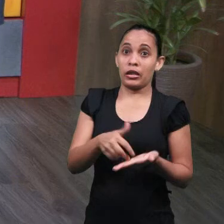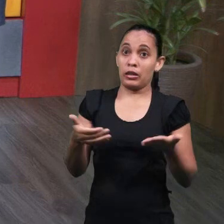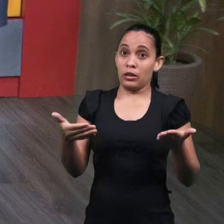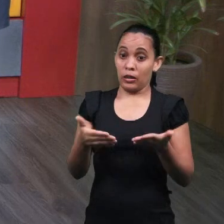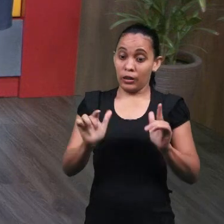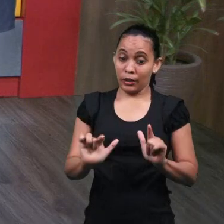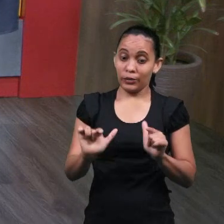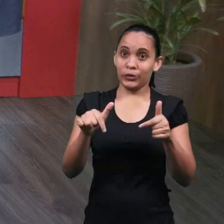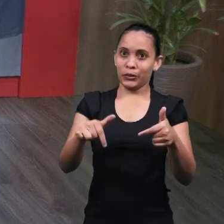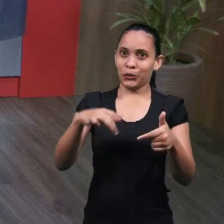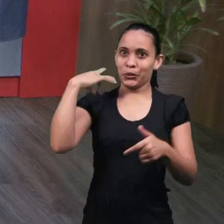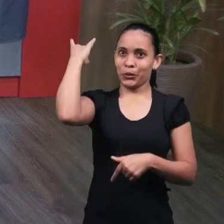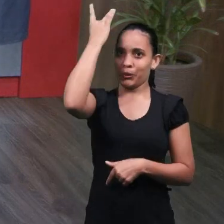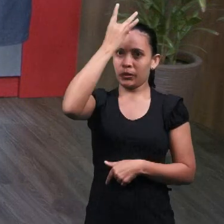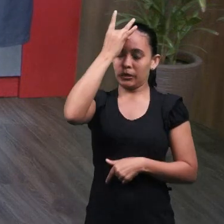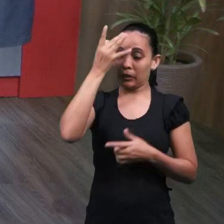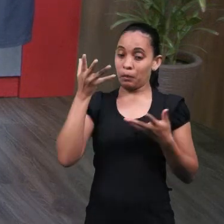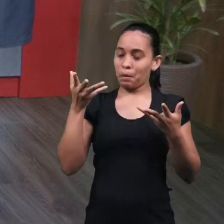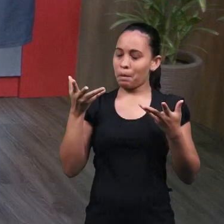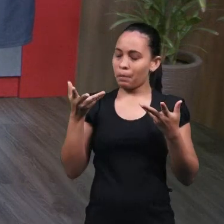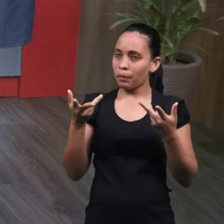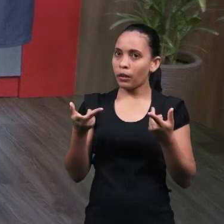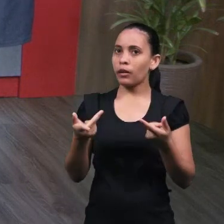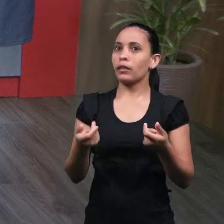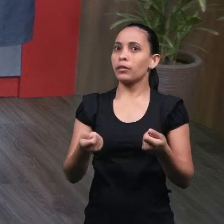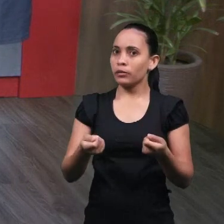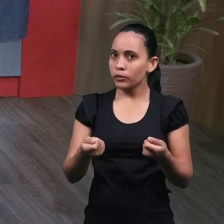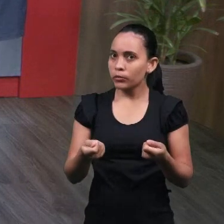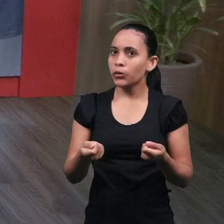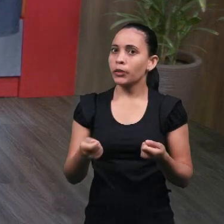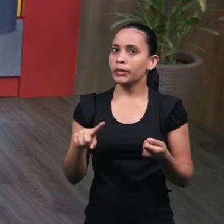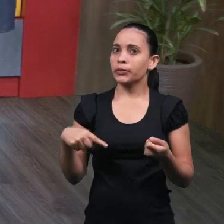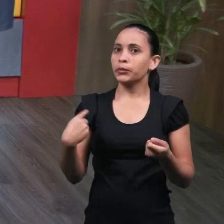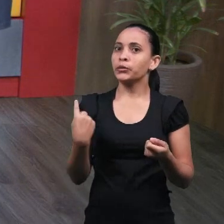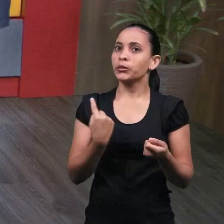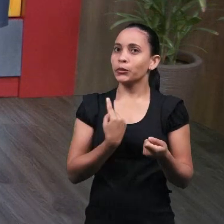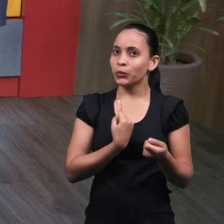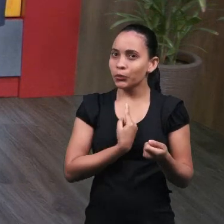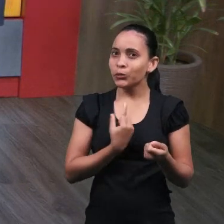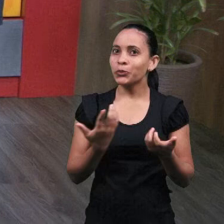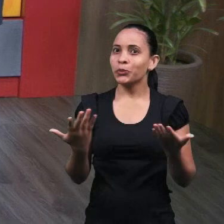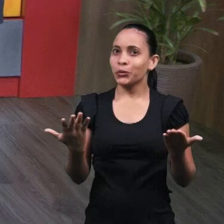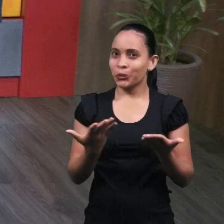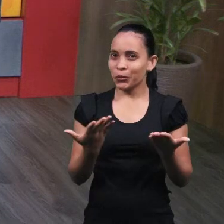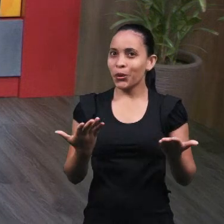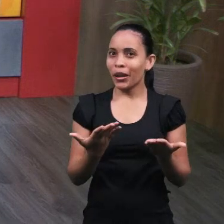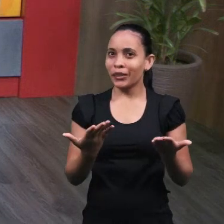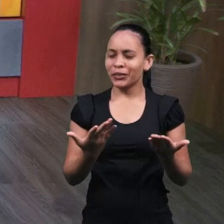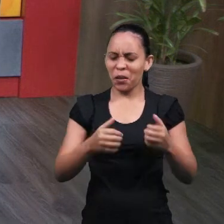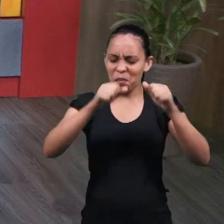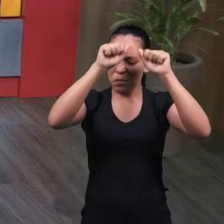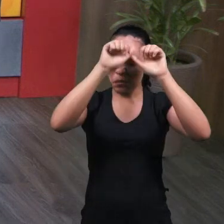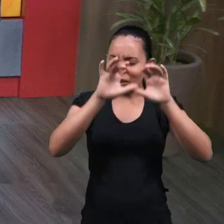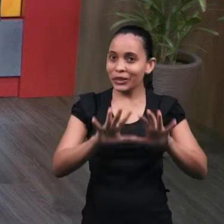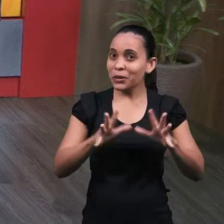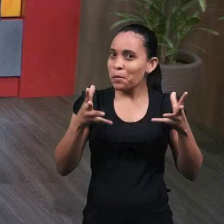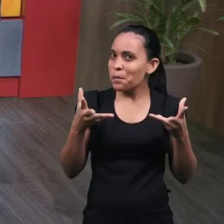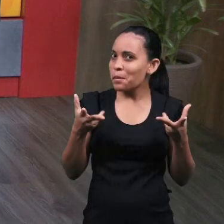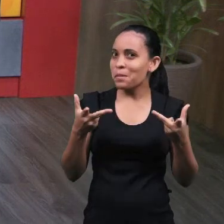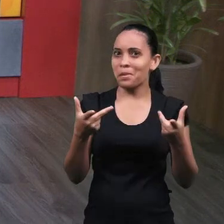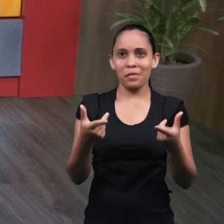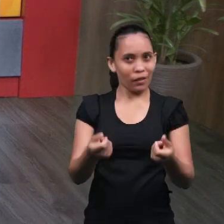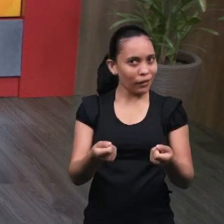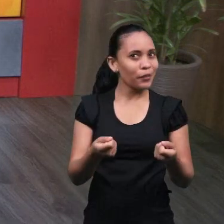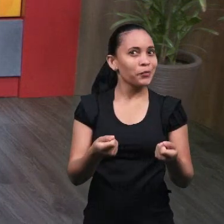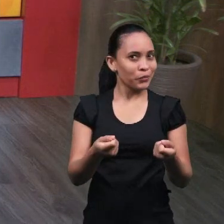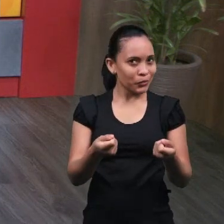l'opération merveilleuse du Saint-Esprit, nous sommes en train de ramasser beaucoup de fruits. Des résultats